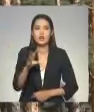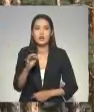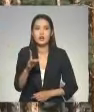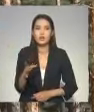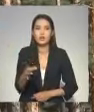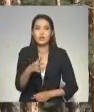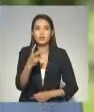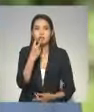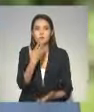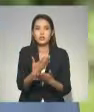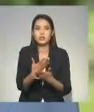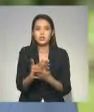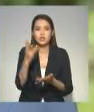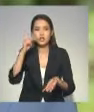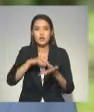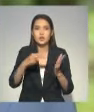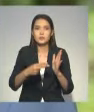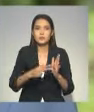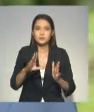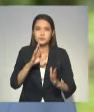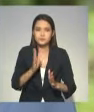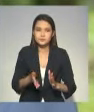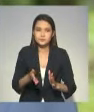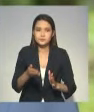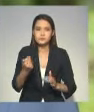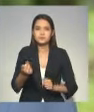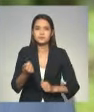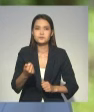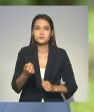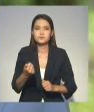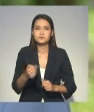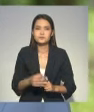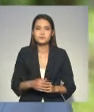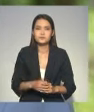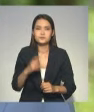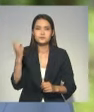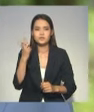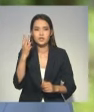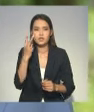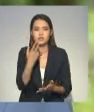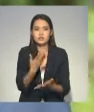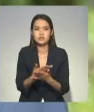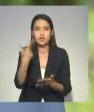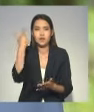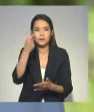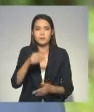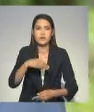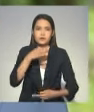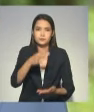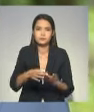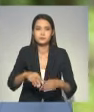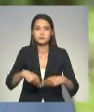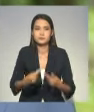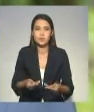екі облыс аралығындағы жоспарларымыз бар. Бір-бірімізге дейтін сағат сайын ақпарат беріп отырамыз,